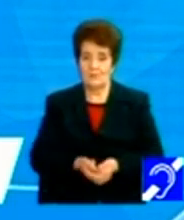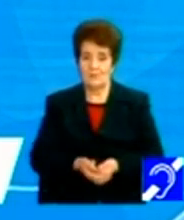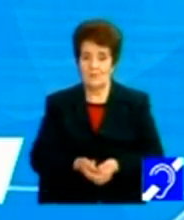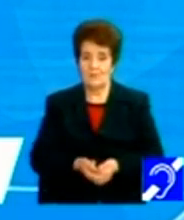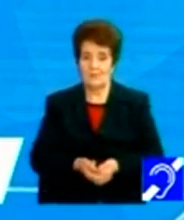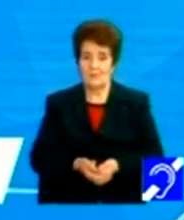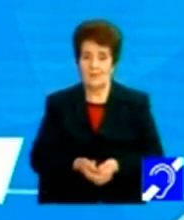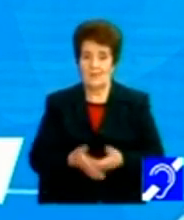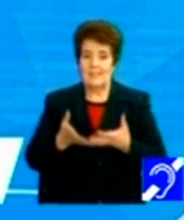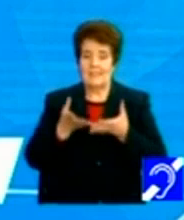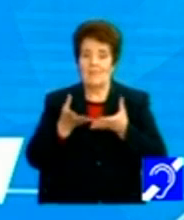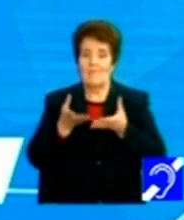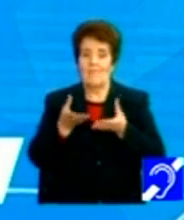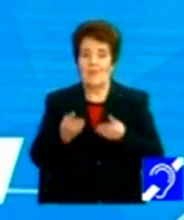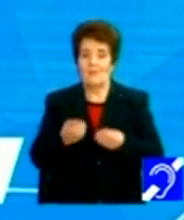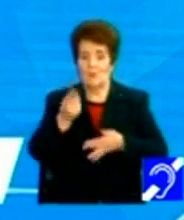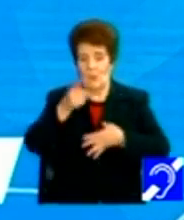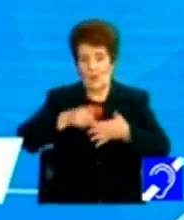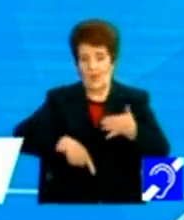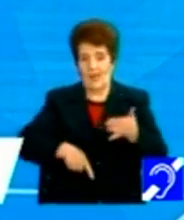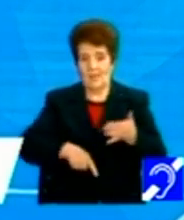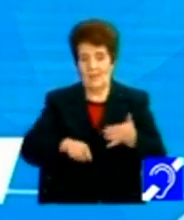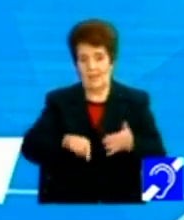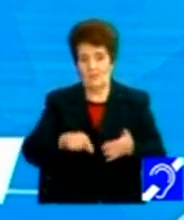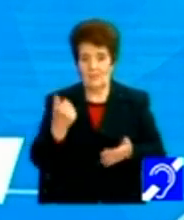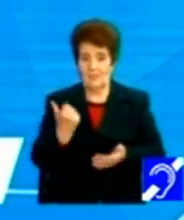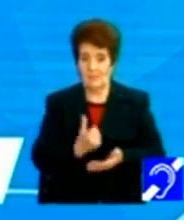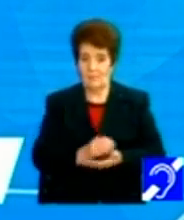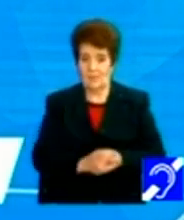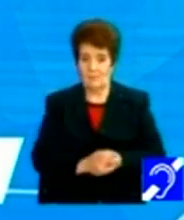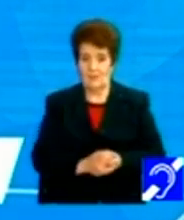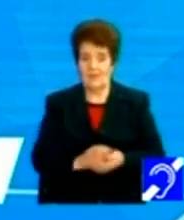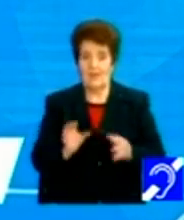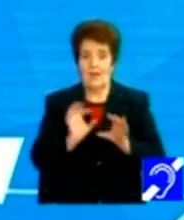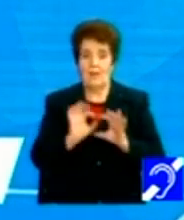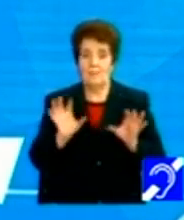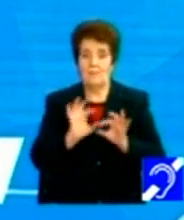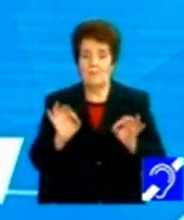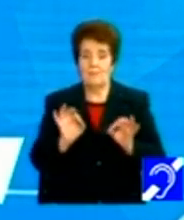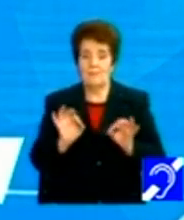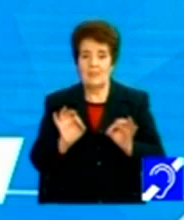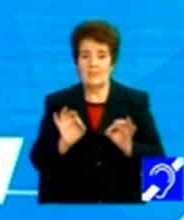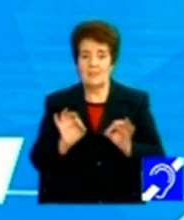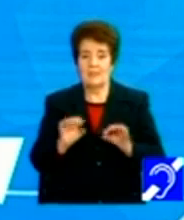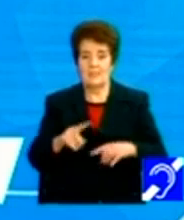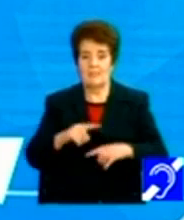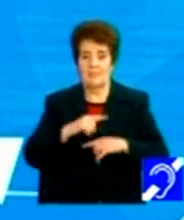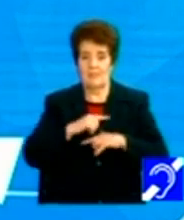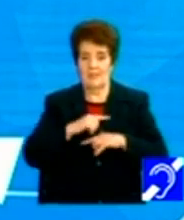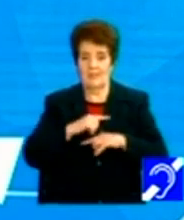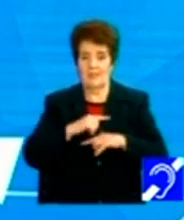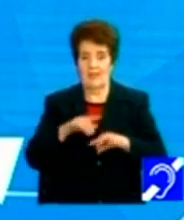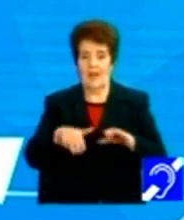să îl vindeți cu mai mare tărie în această săptămână. Pe ce mesaj vreți să insistați pe final de